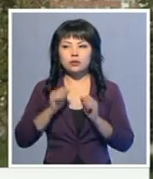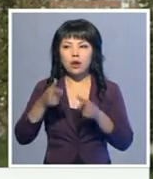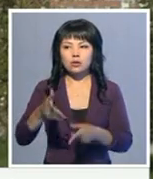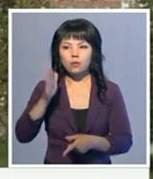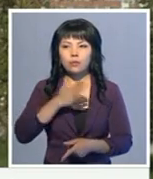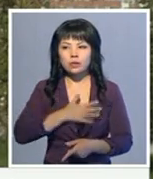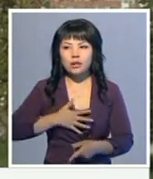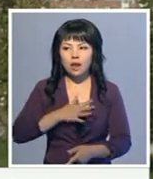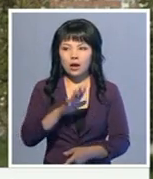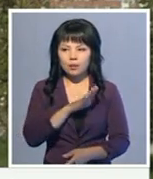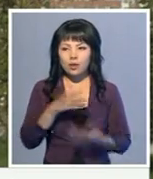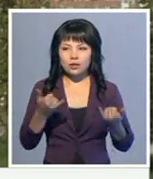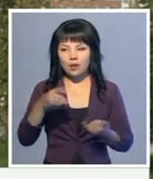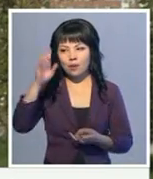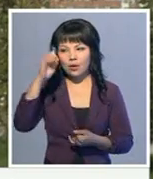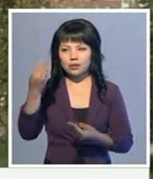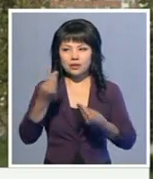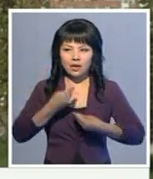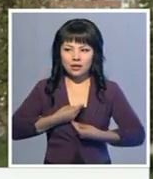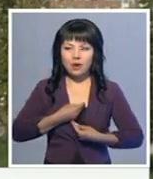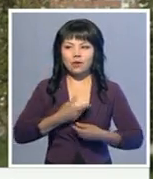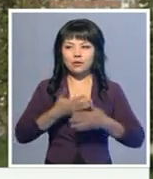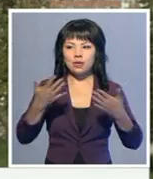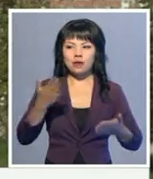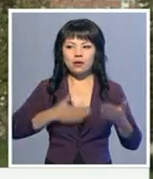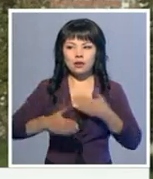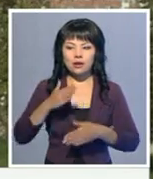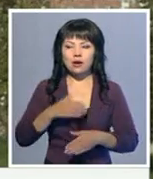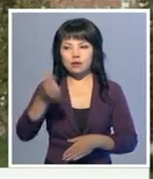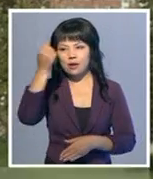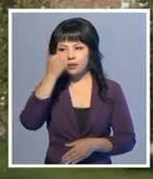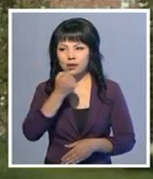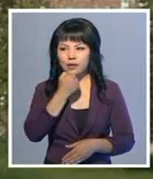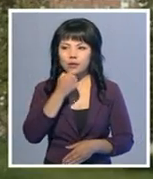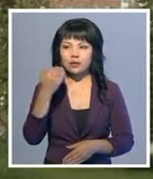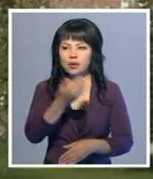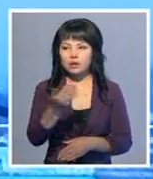ойымдап жүрген. Жоқ, құдай өзі жеткізді ғой. Алла разы болсын осы кісілерге.